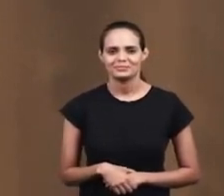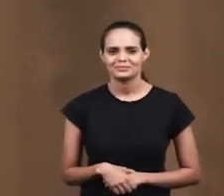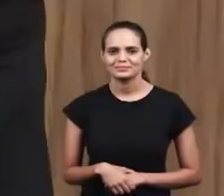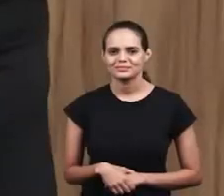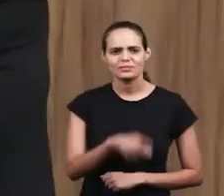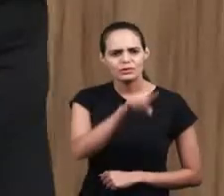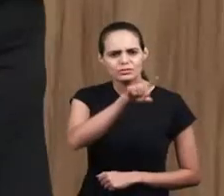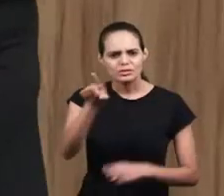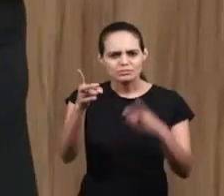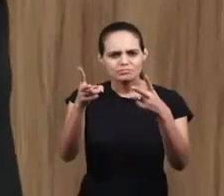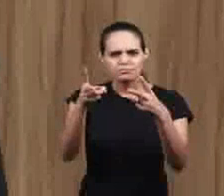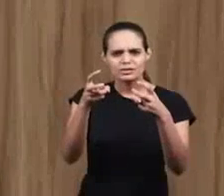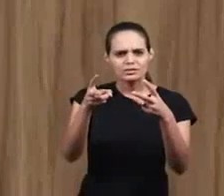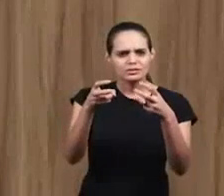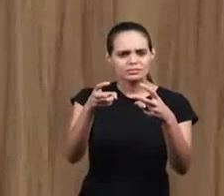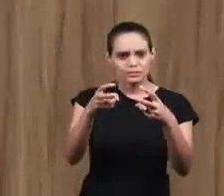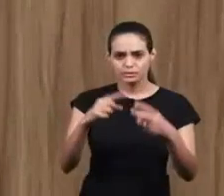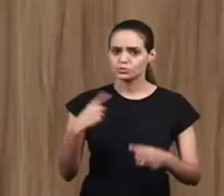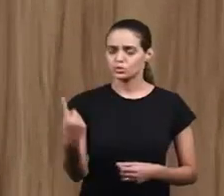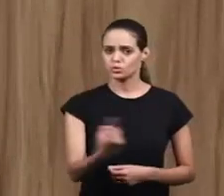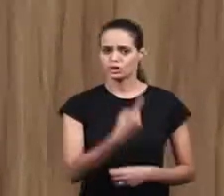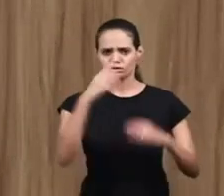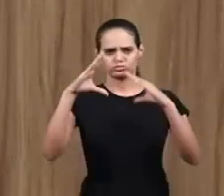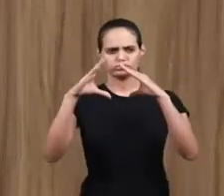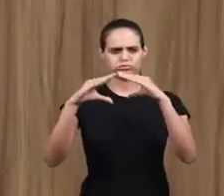1, 2, 3, 4.